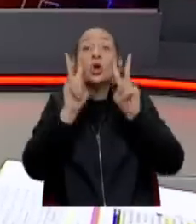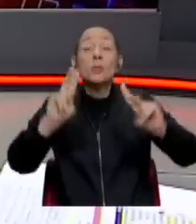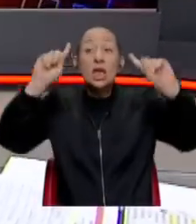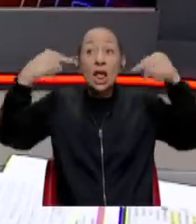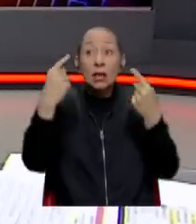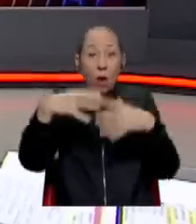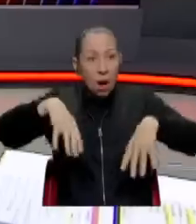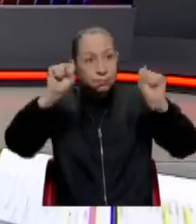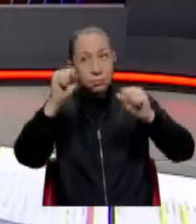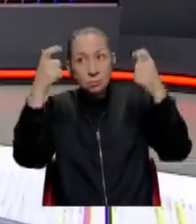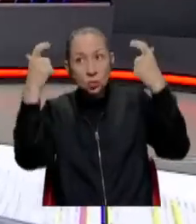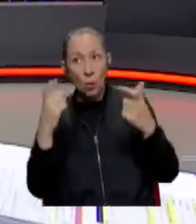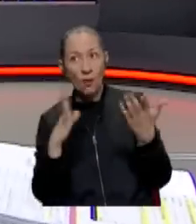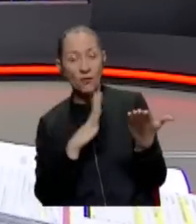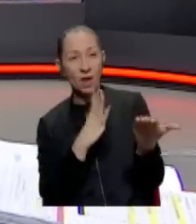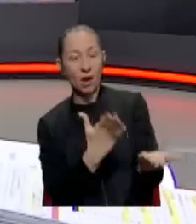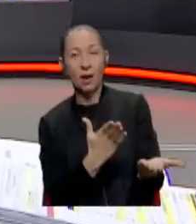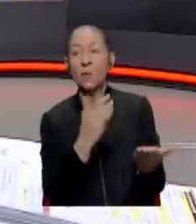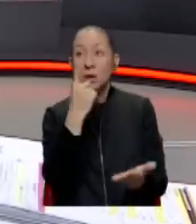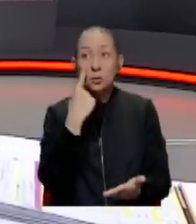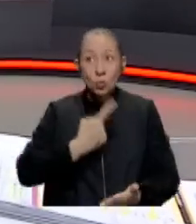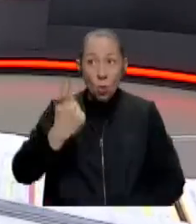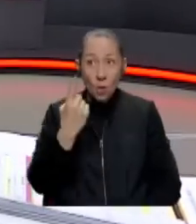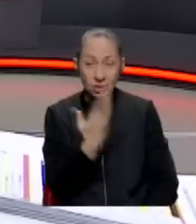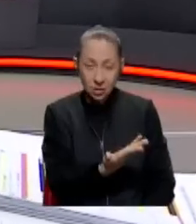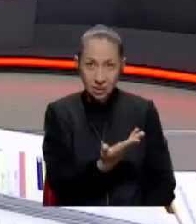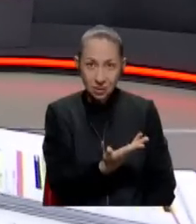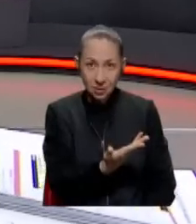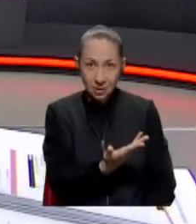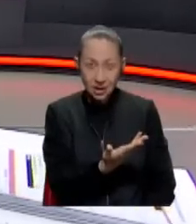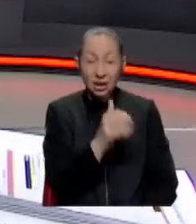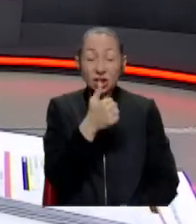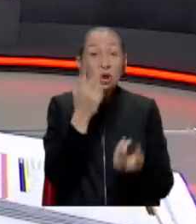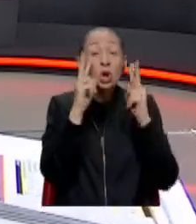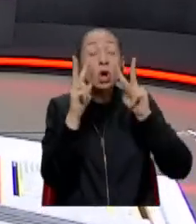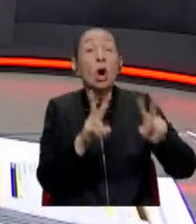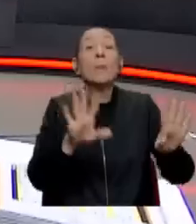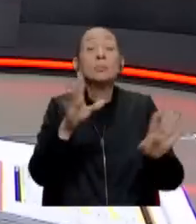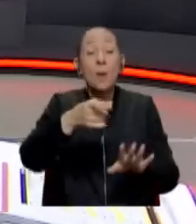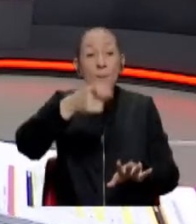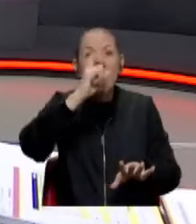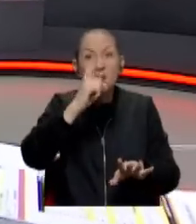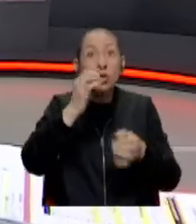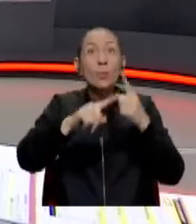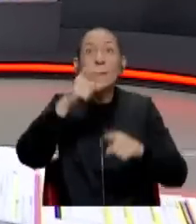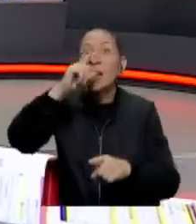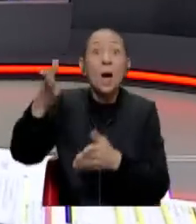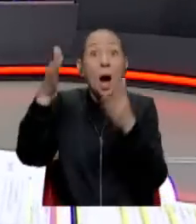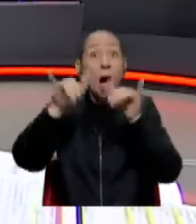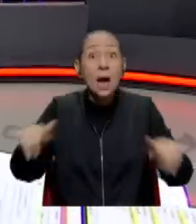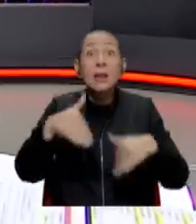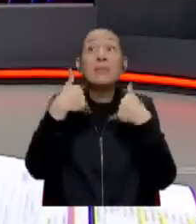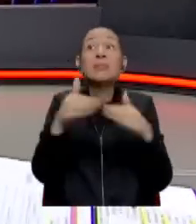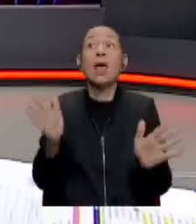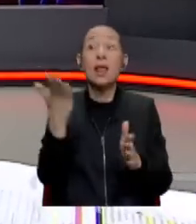donatılmış bir iktidar ve bir cumhurbaşkanı hiç görülmemiş padişahlarda yok padişahların